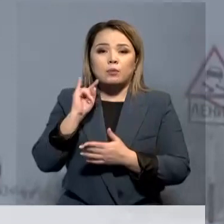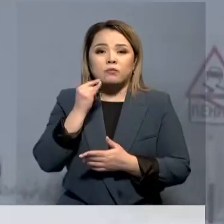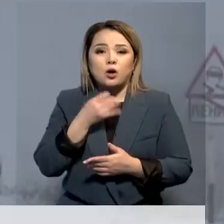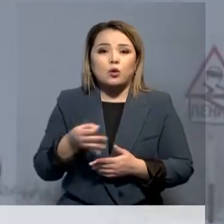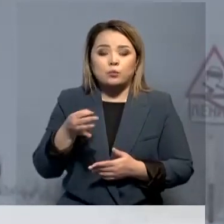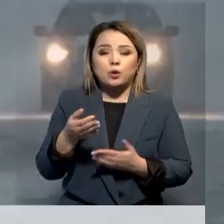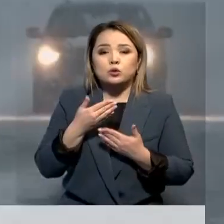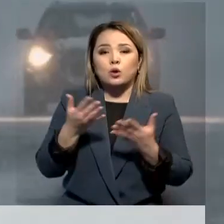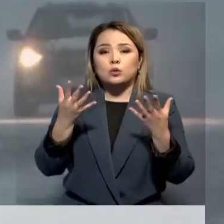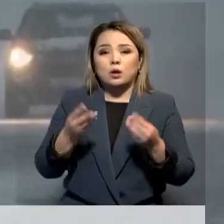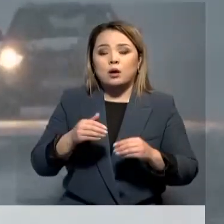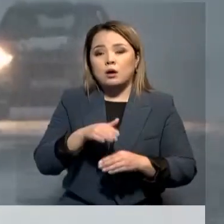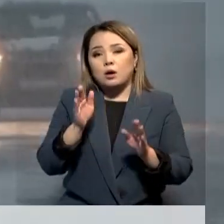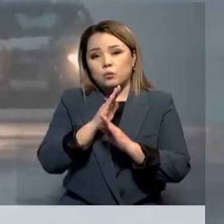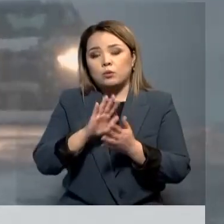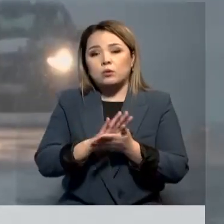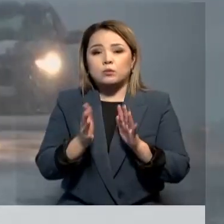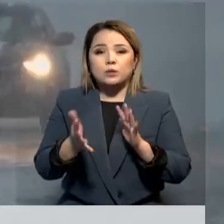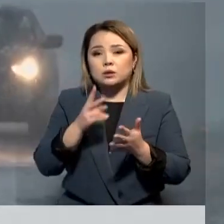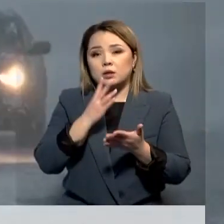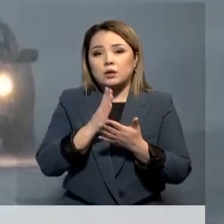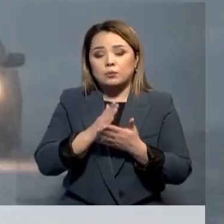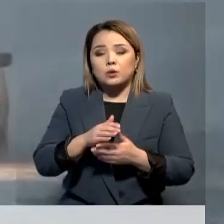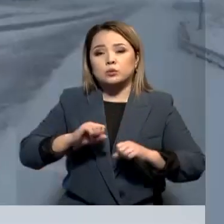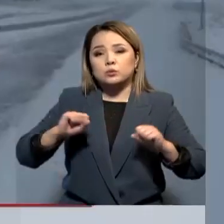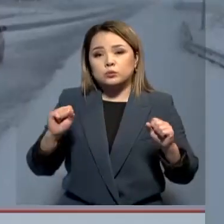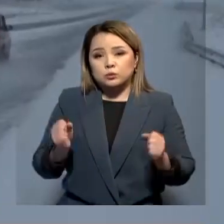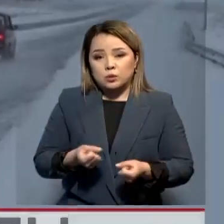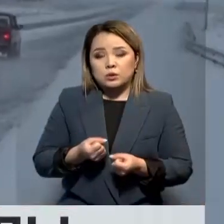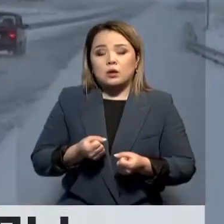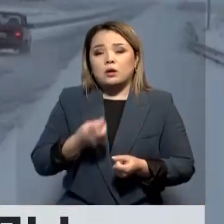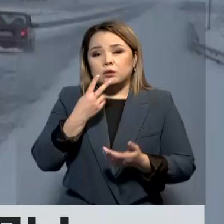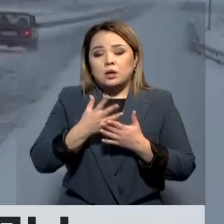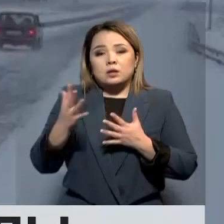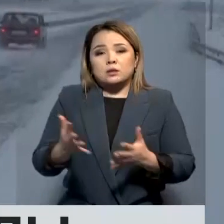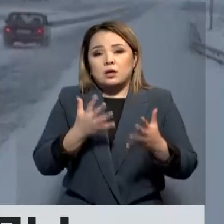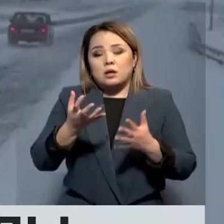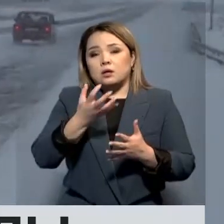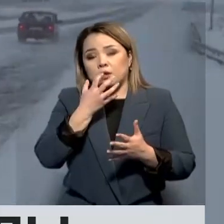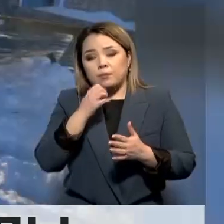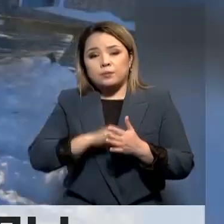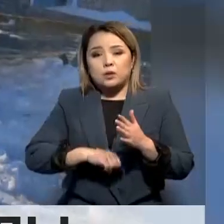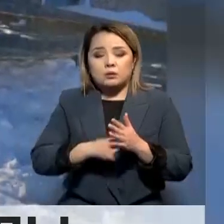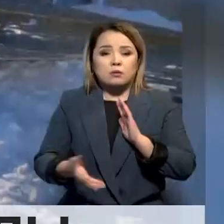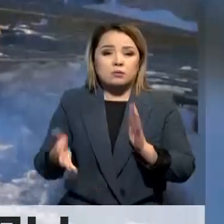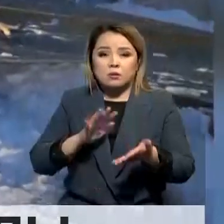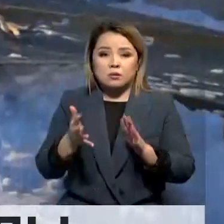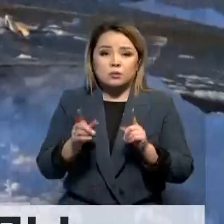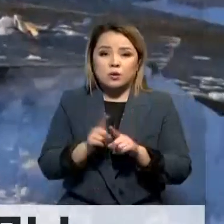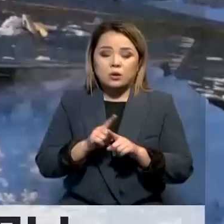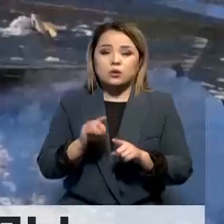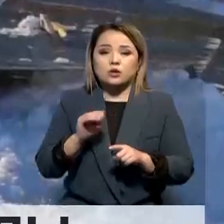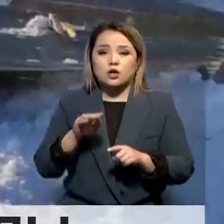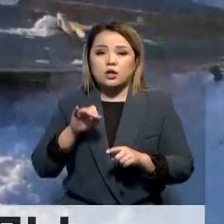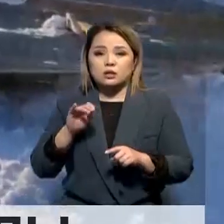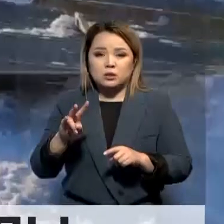да соңғы күндері ауа райы құбылмалы болып тұр. Күн күрт жылынып, артынан қатты жел тұрды. Соның салдарынан Железин